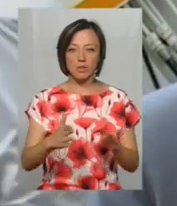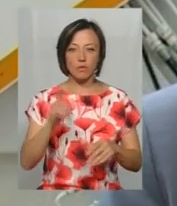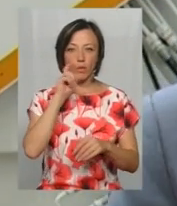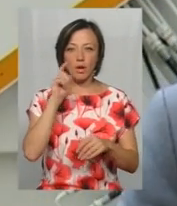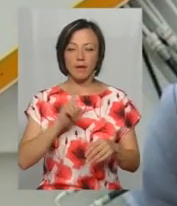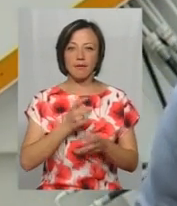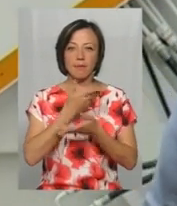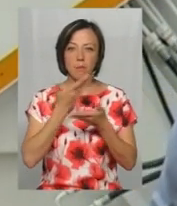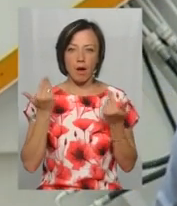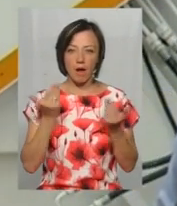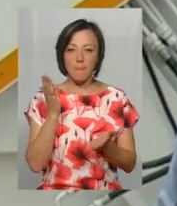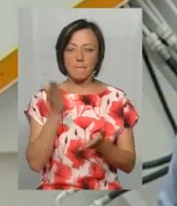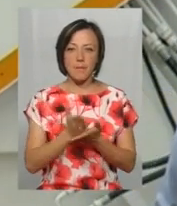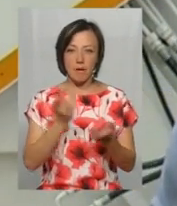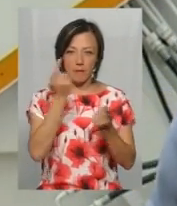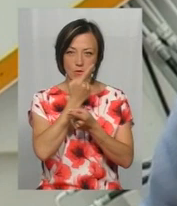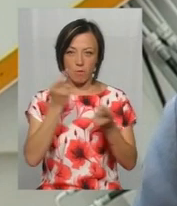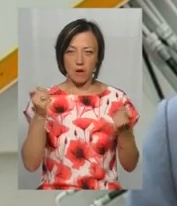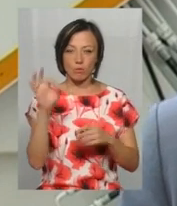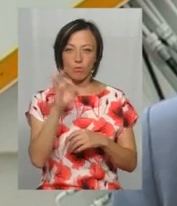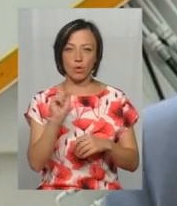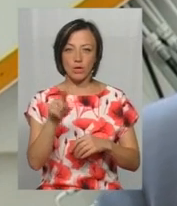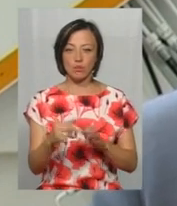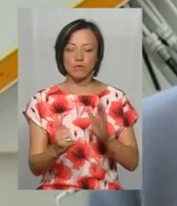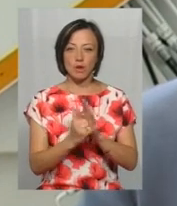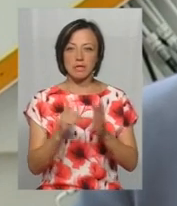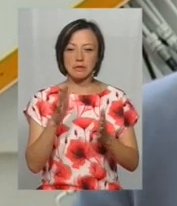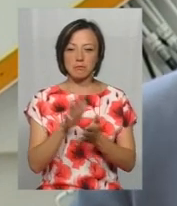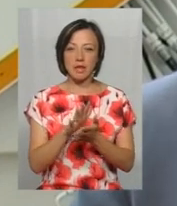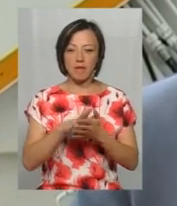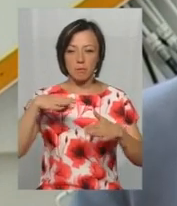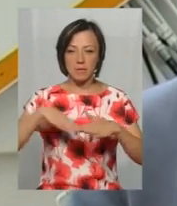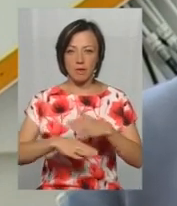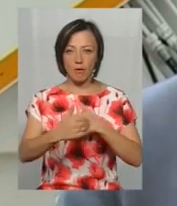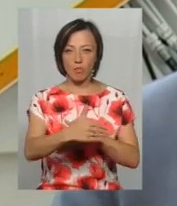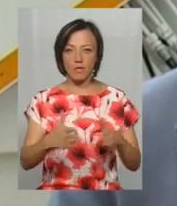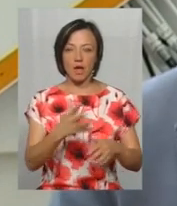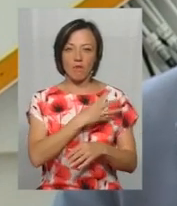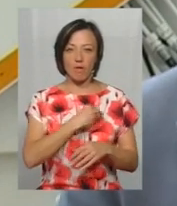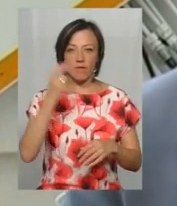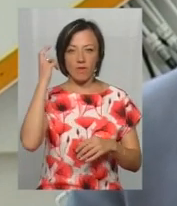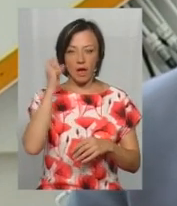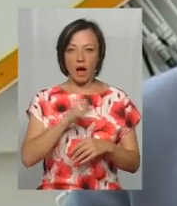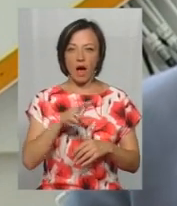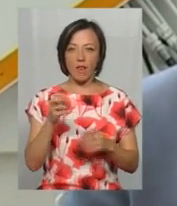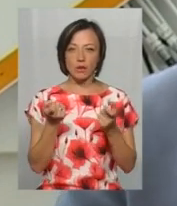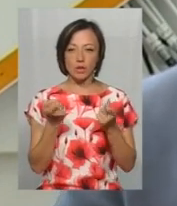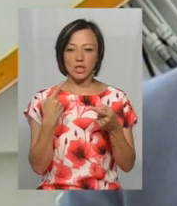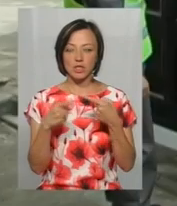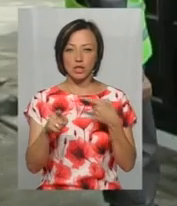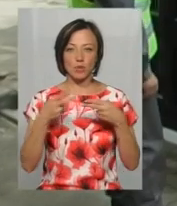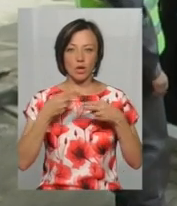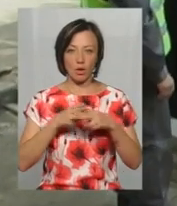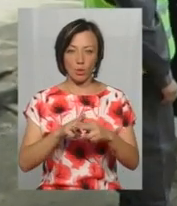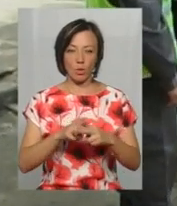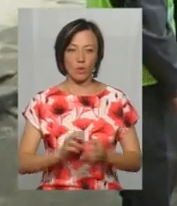Україні немає. Маємо інформацію про те, що встановлені сміттєві підземні контейнери в Києві і Львові, але трохи за іншою технологією.